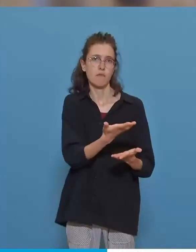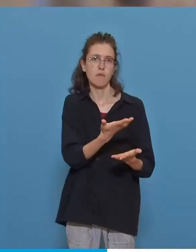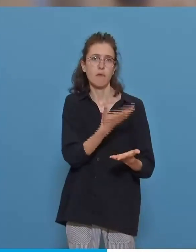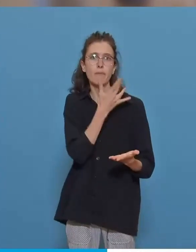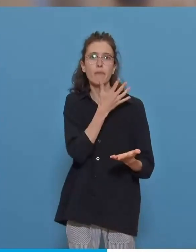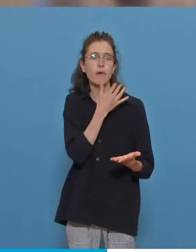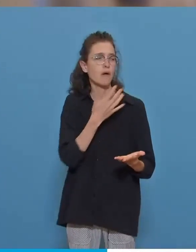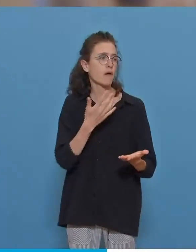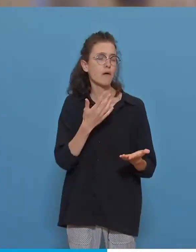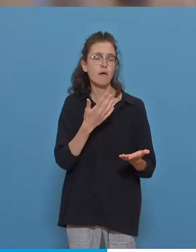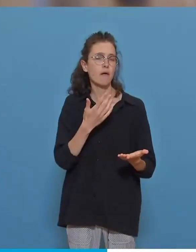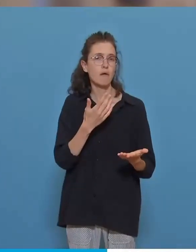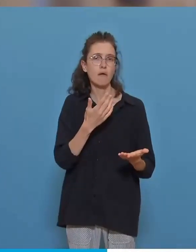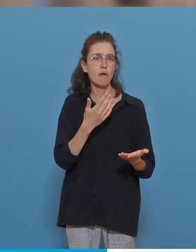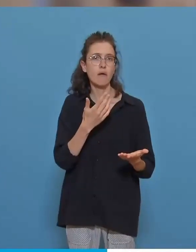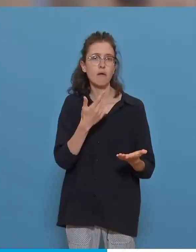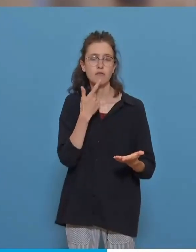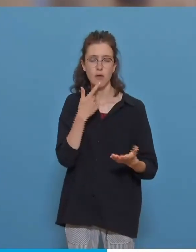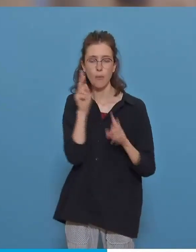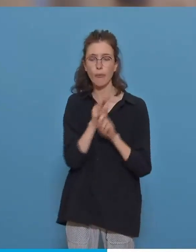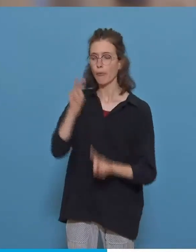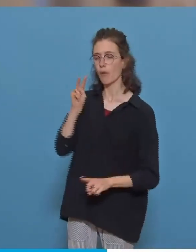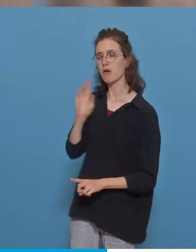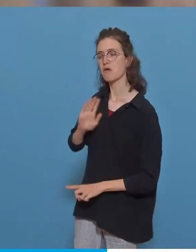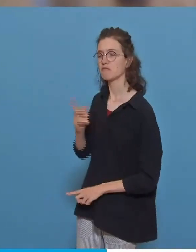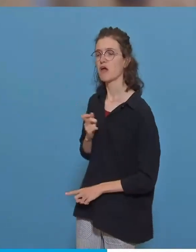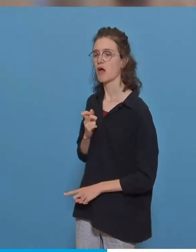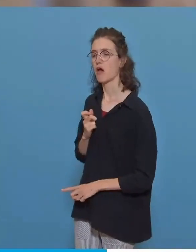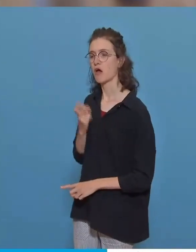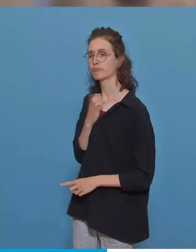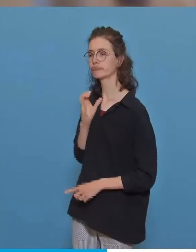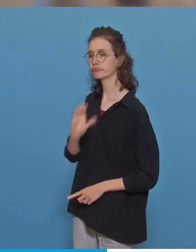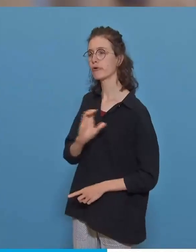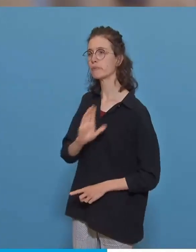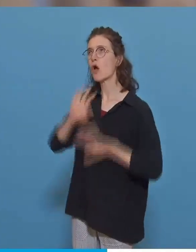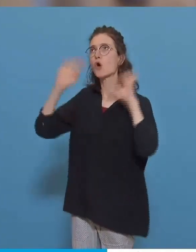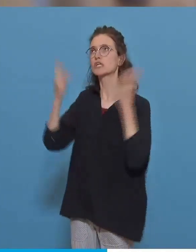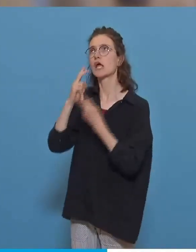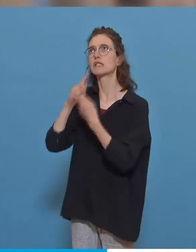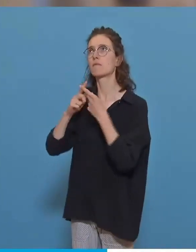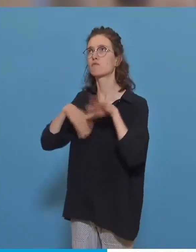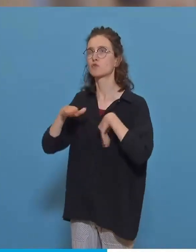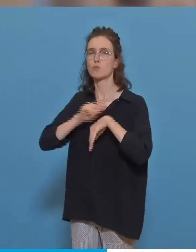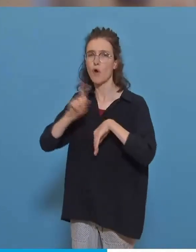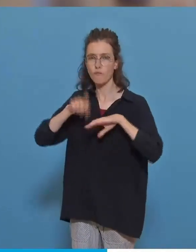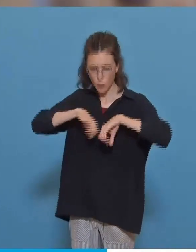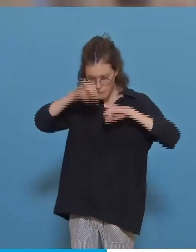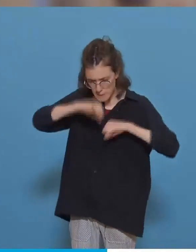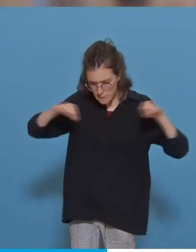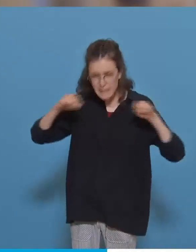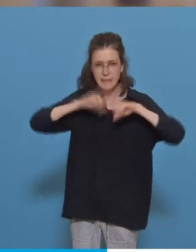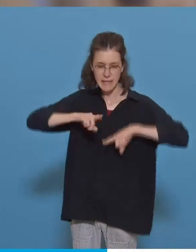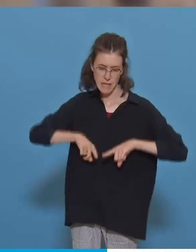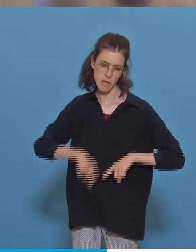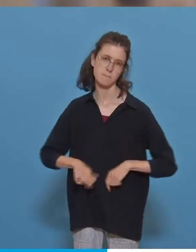la dotation globale de fonctionnement, mais doit être analysée plus largement. Et je terminerai en vous disant qu'en la matière, je ne jugerai